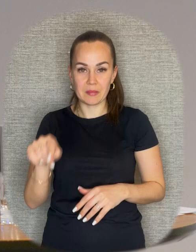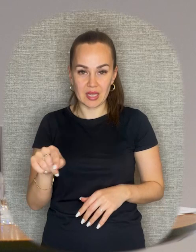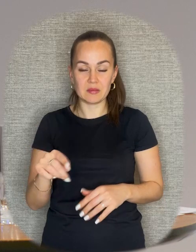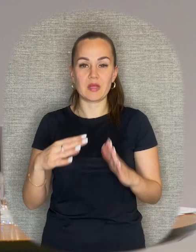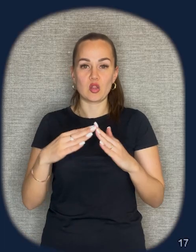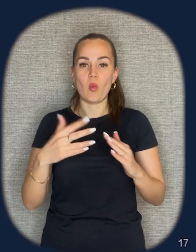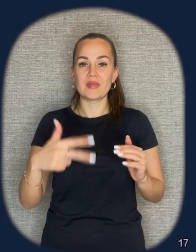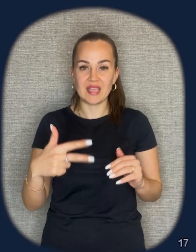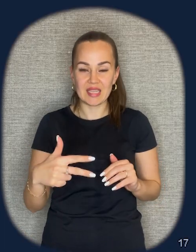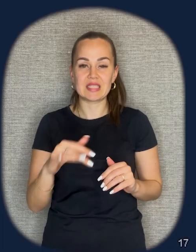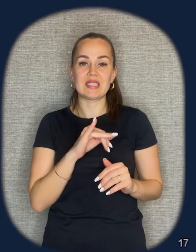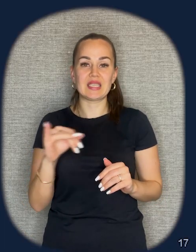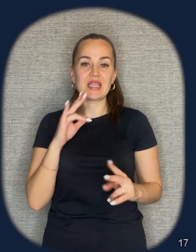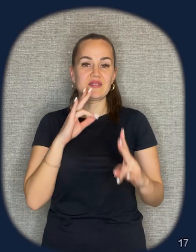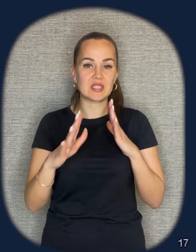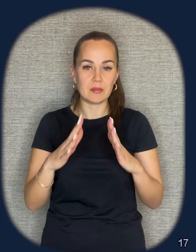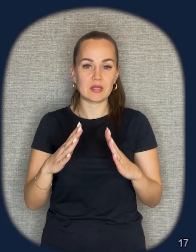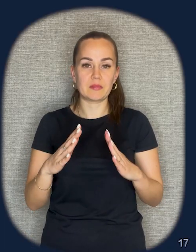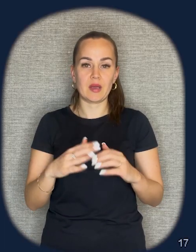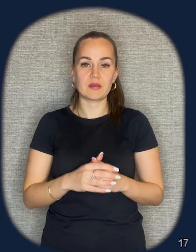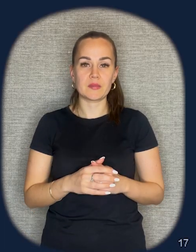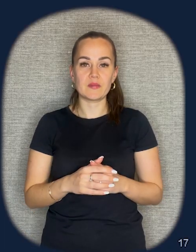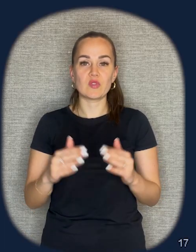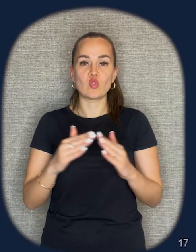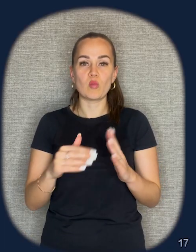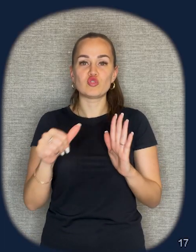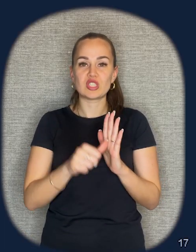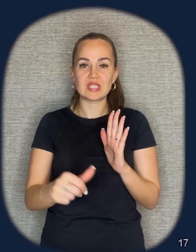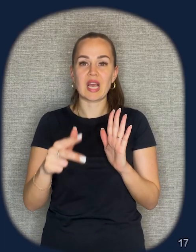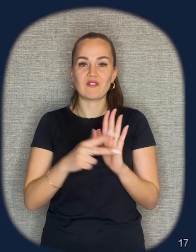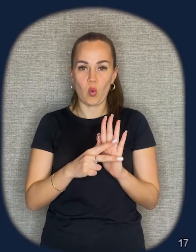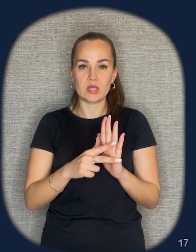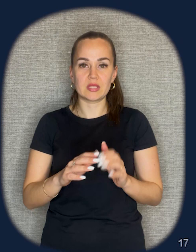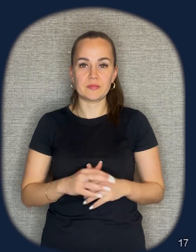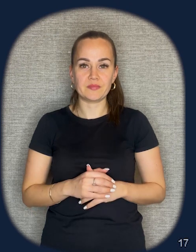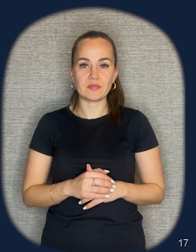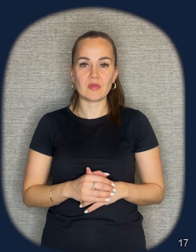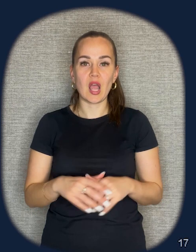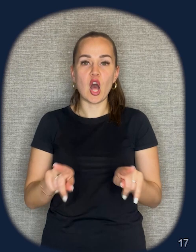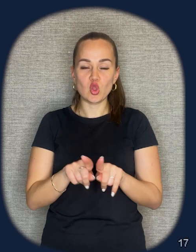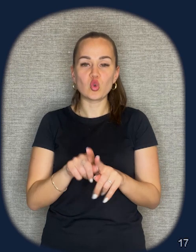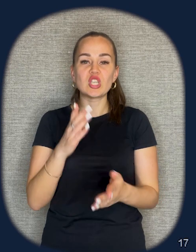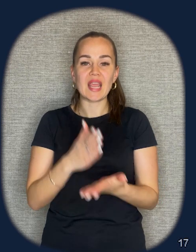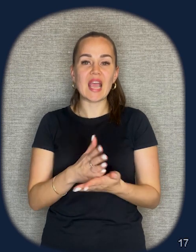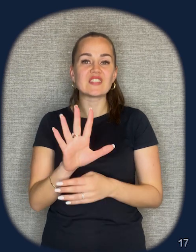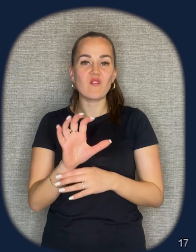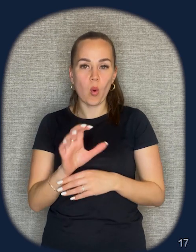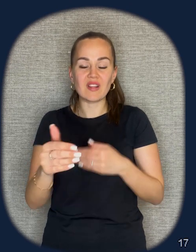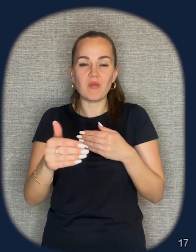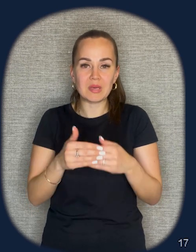это декорация и точно такая же картина была на Невском проспекте дом 30 и